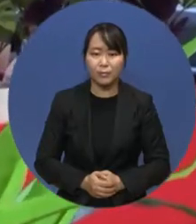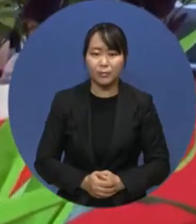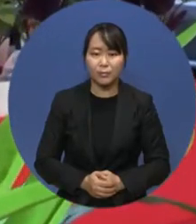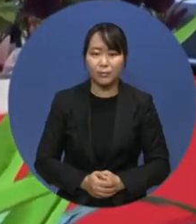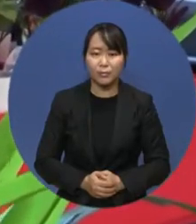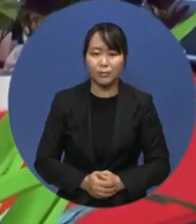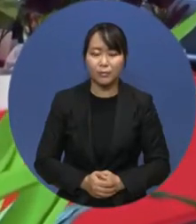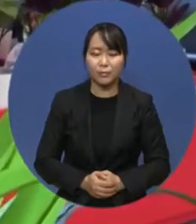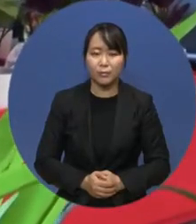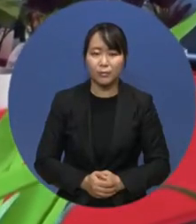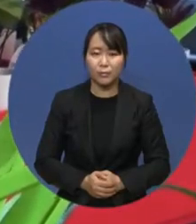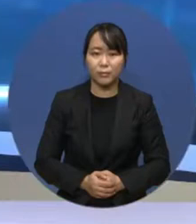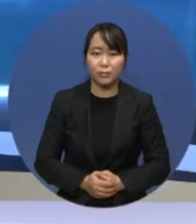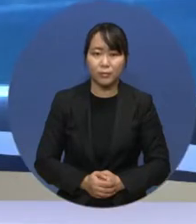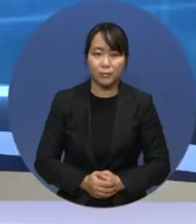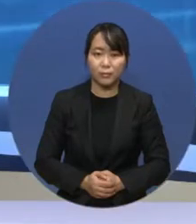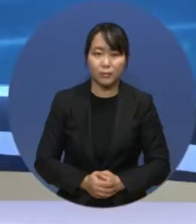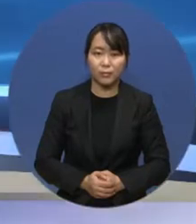이읍입니다.